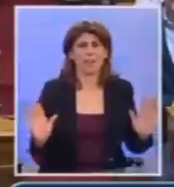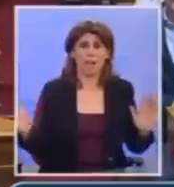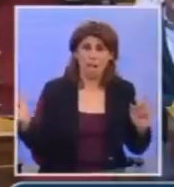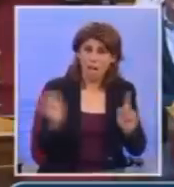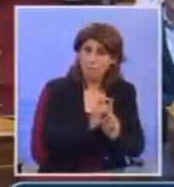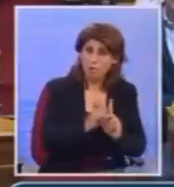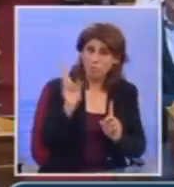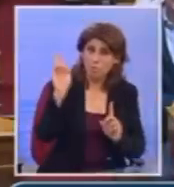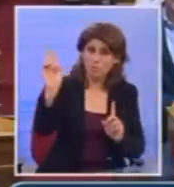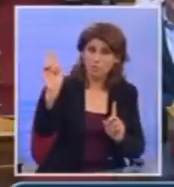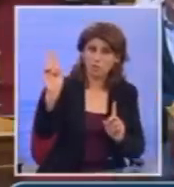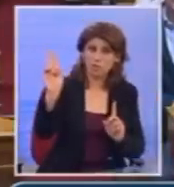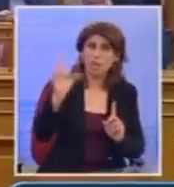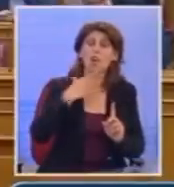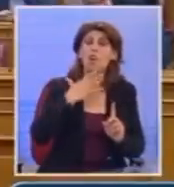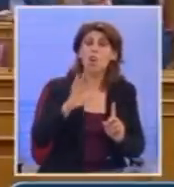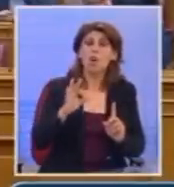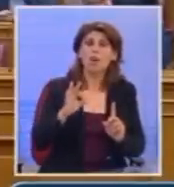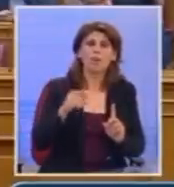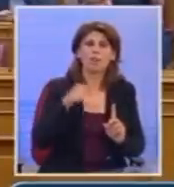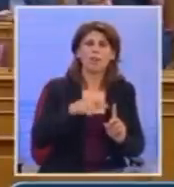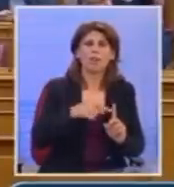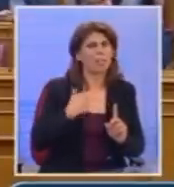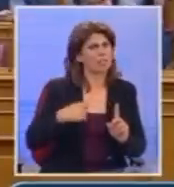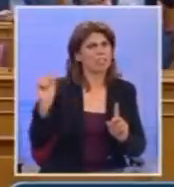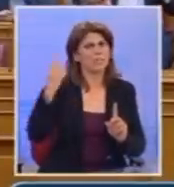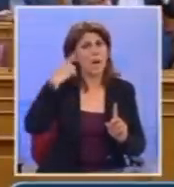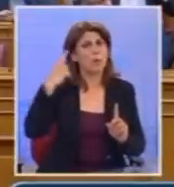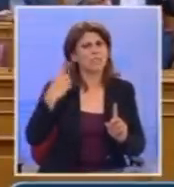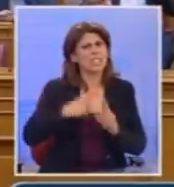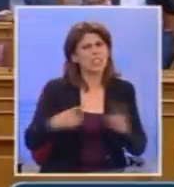από υποψηφιότητα μόνο και μόνο επειδή έχει αντίθετες απόψεις.